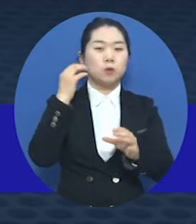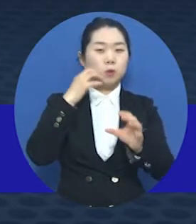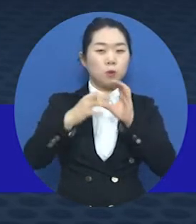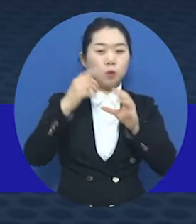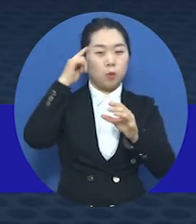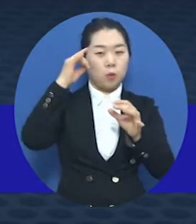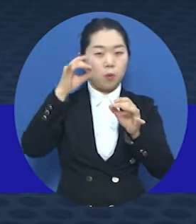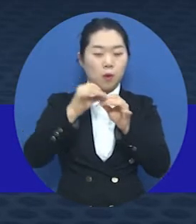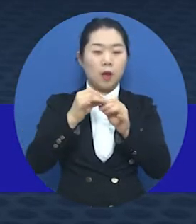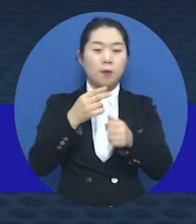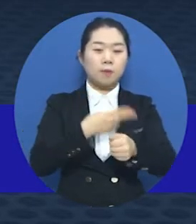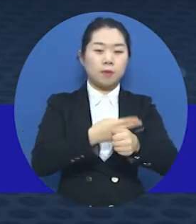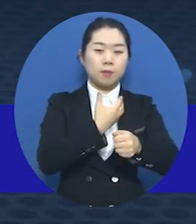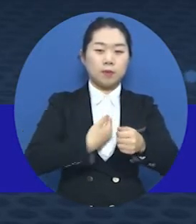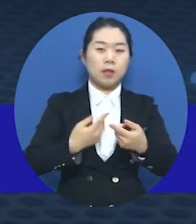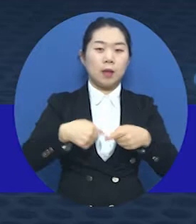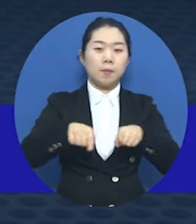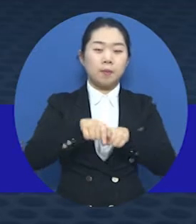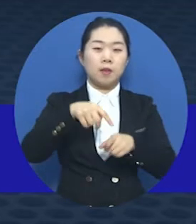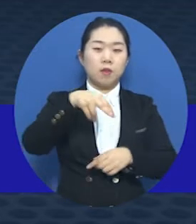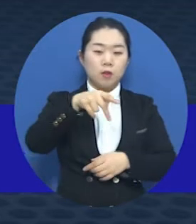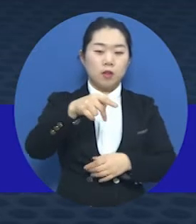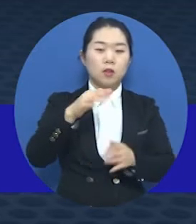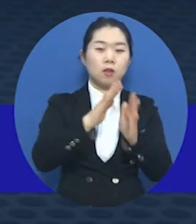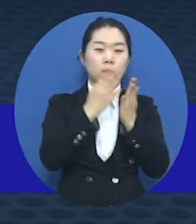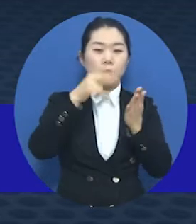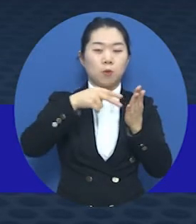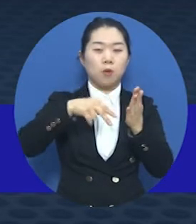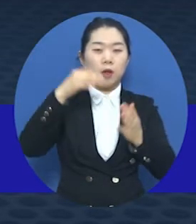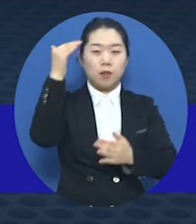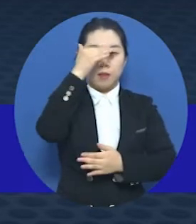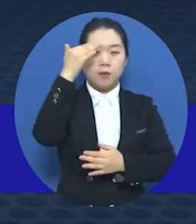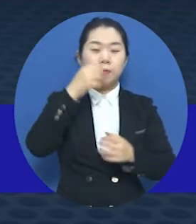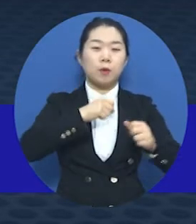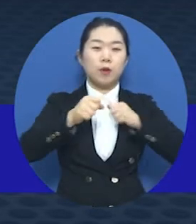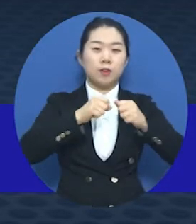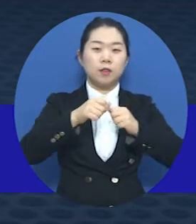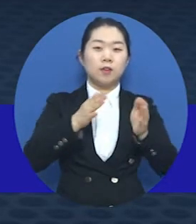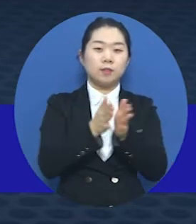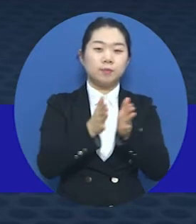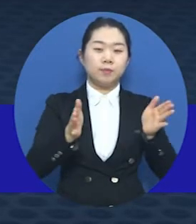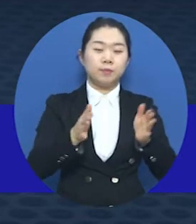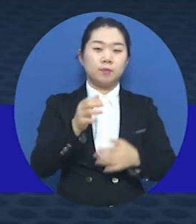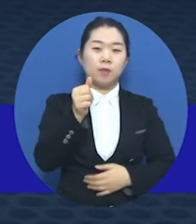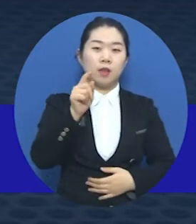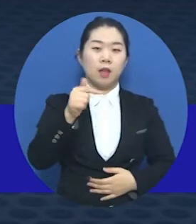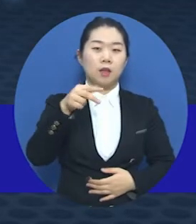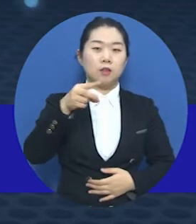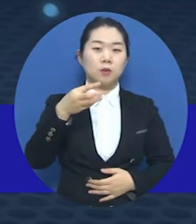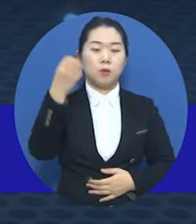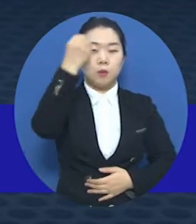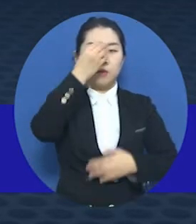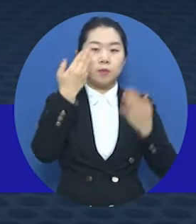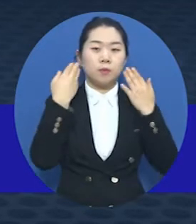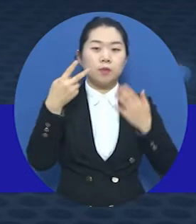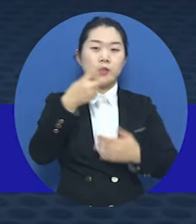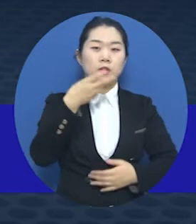가운데 소통공감, 사제동행 성찰길 걷기 및 도서관 탐방 활동을 시행했습니다.